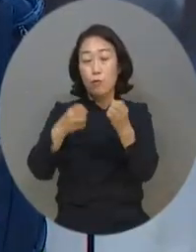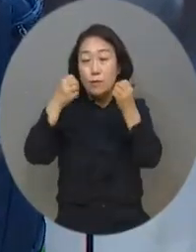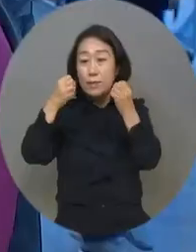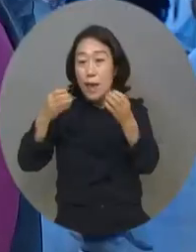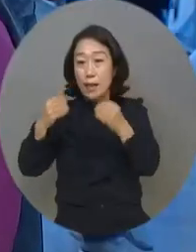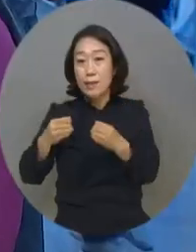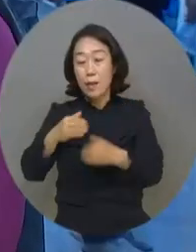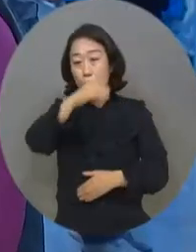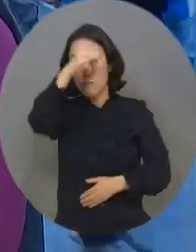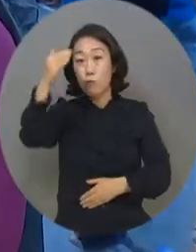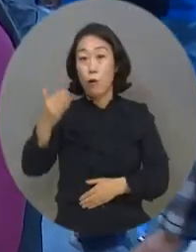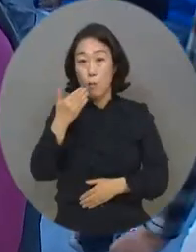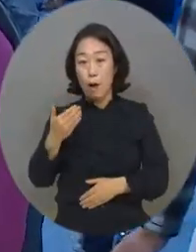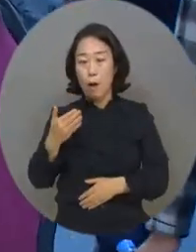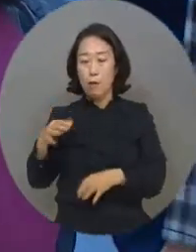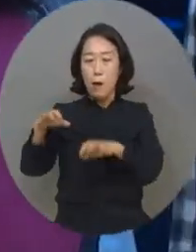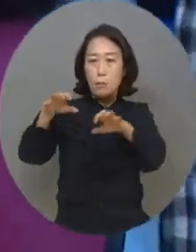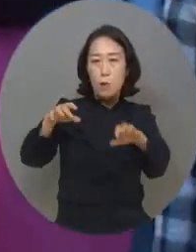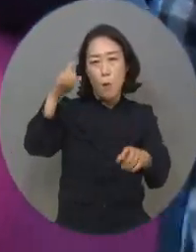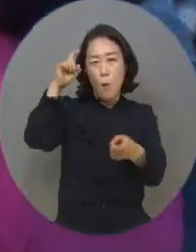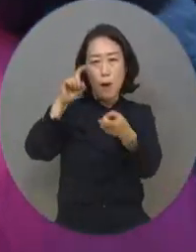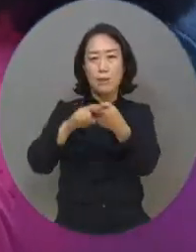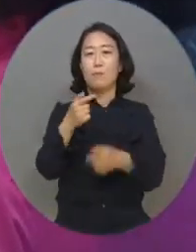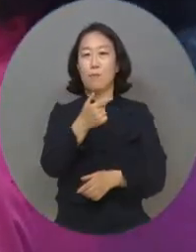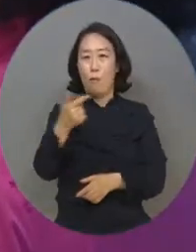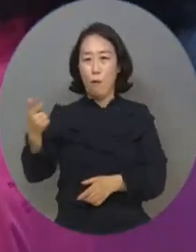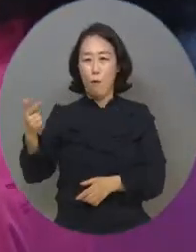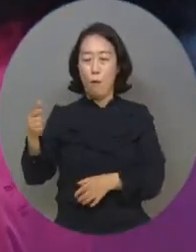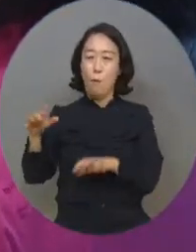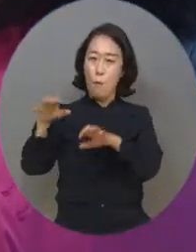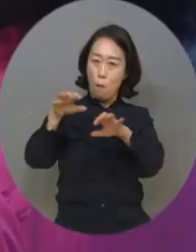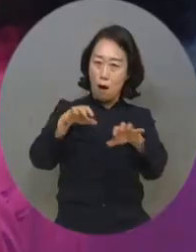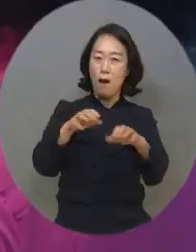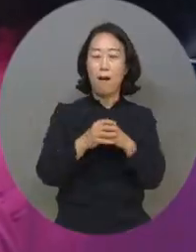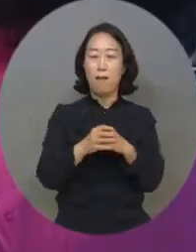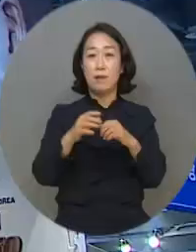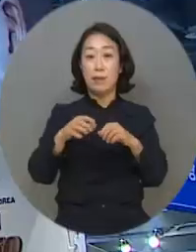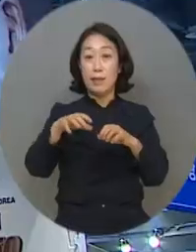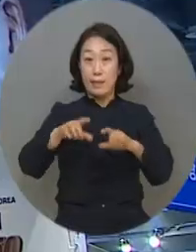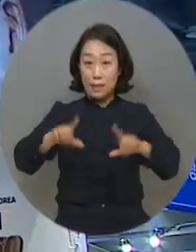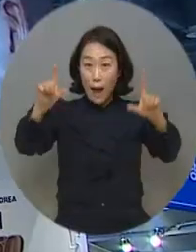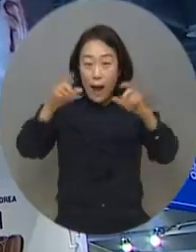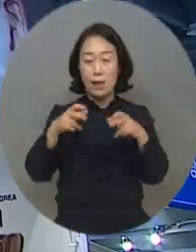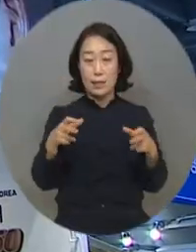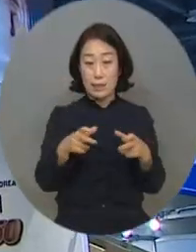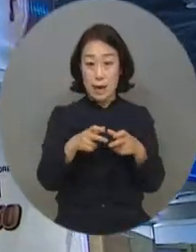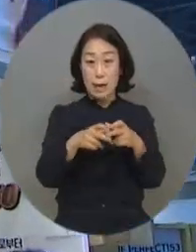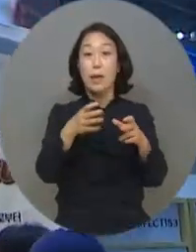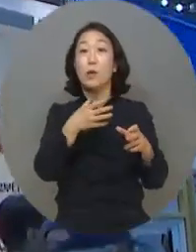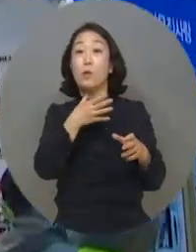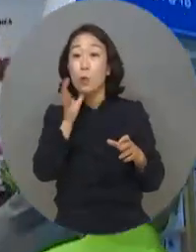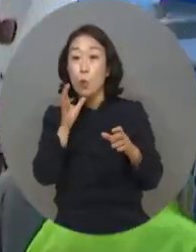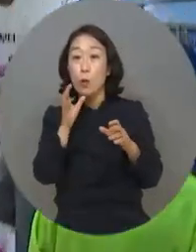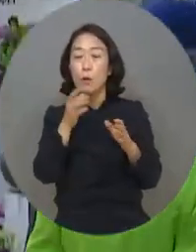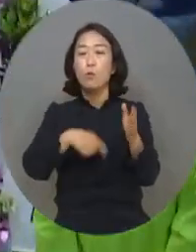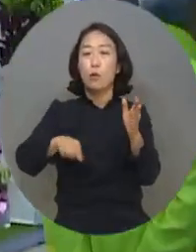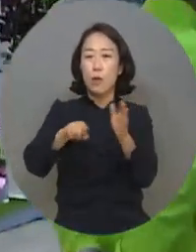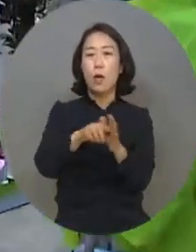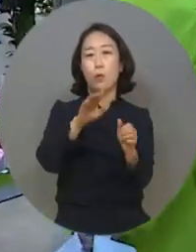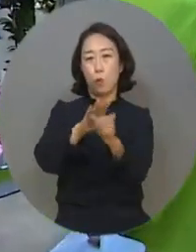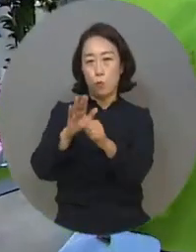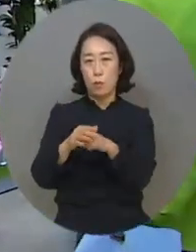위한 현장에 많은 이들의 관심이 모였습니다 그리고이 자리에는 장애인과 노인 등 취약계층을